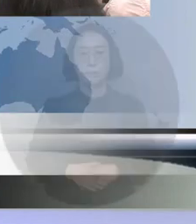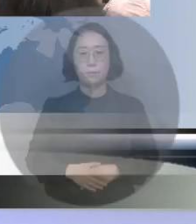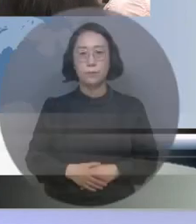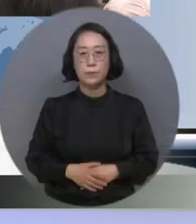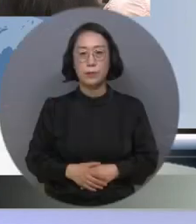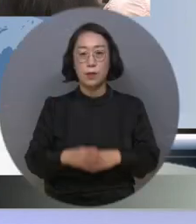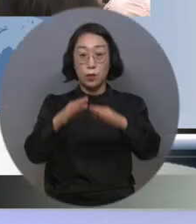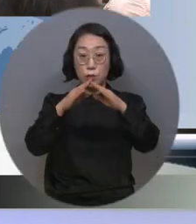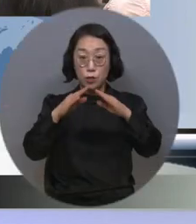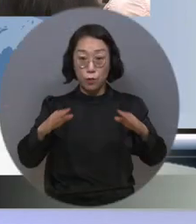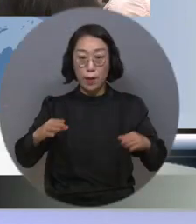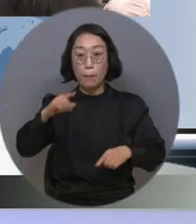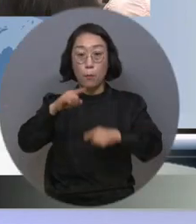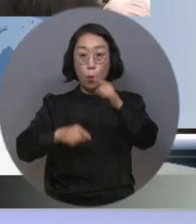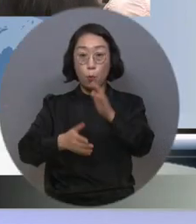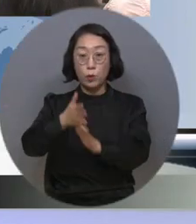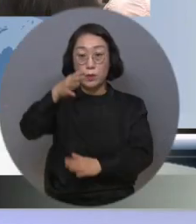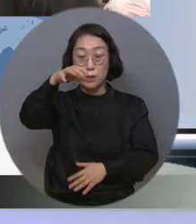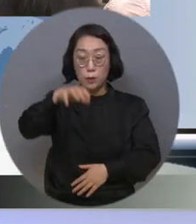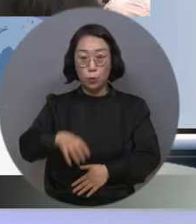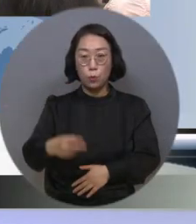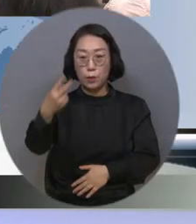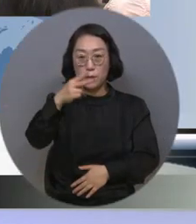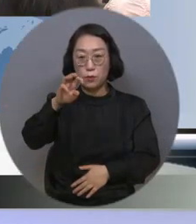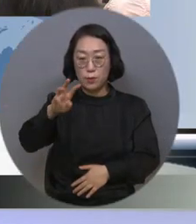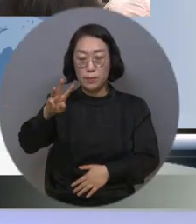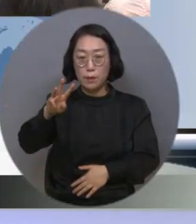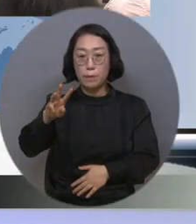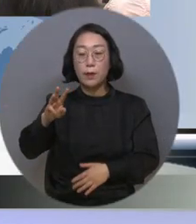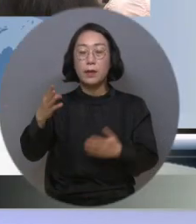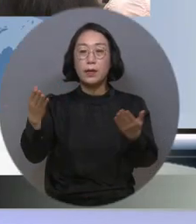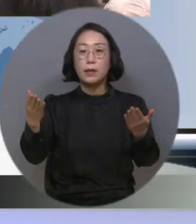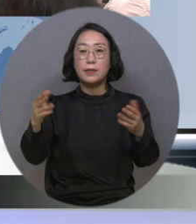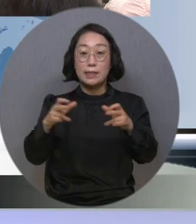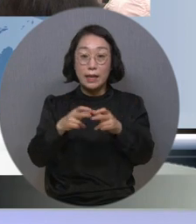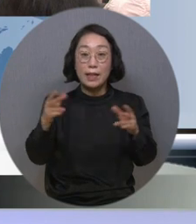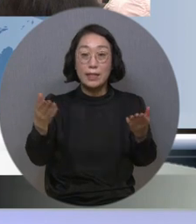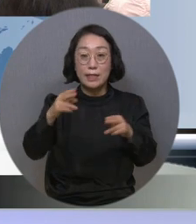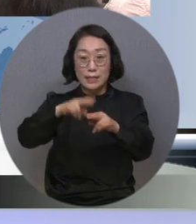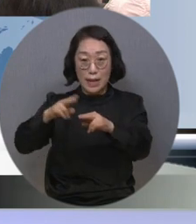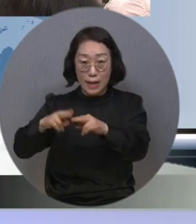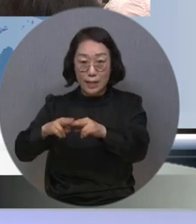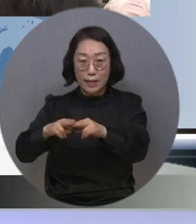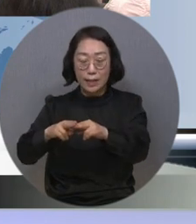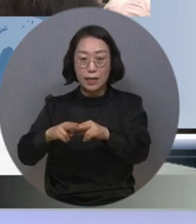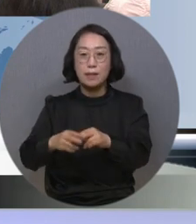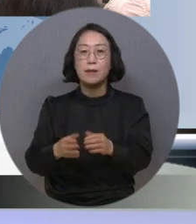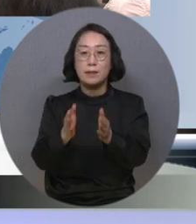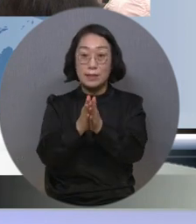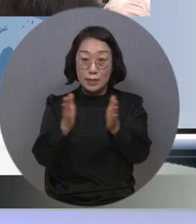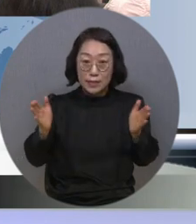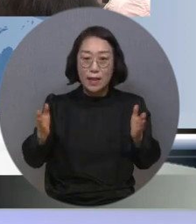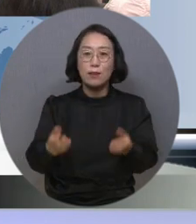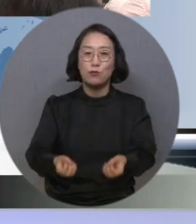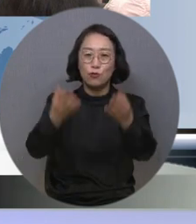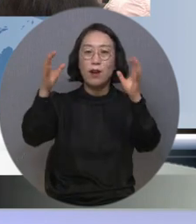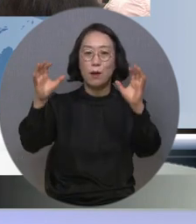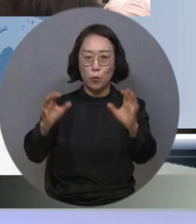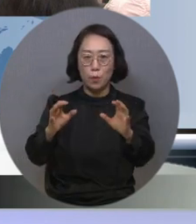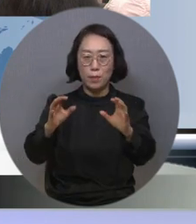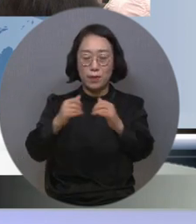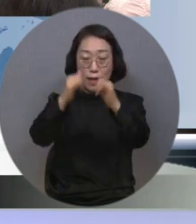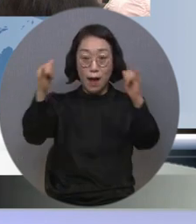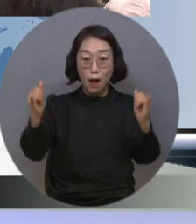전남 목포시에서 2023 장애인 일자리 발대식이 열렸습니다 일자리를 통한 장애인의 사회